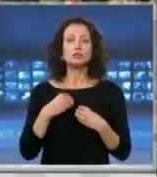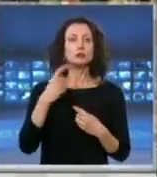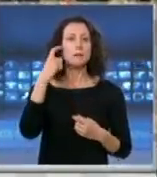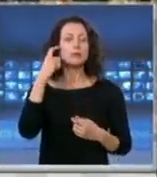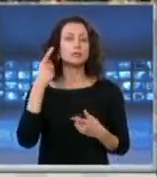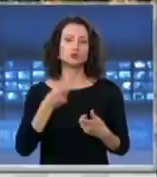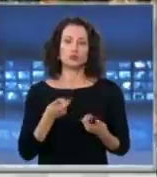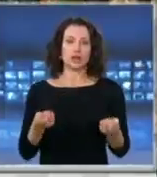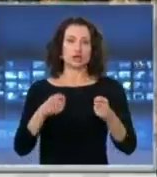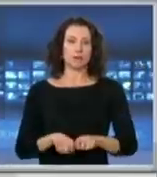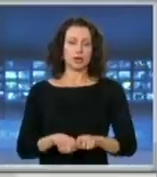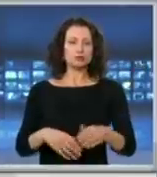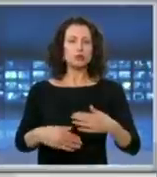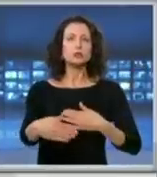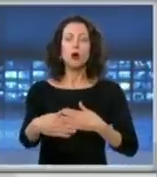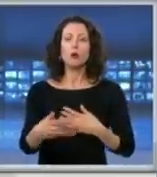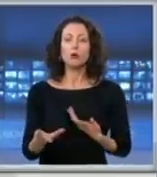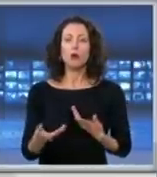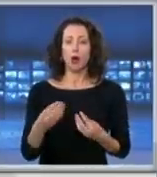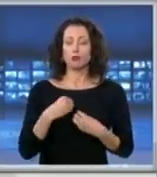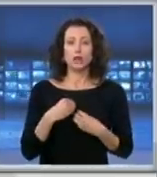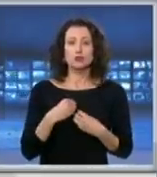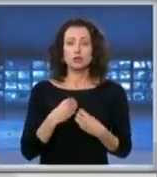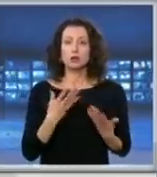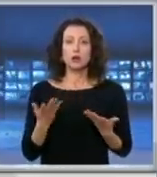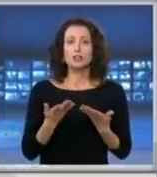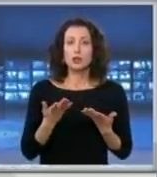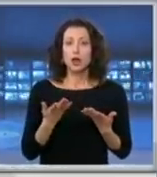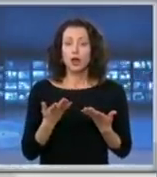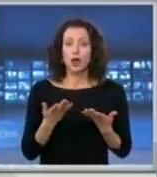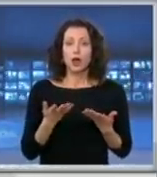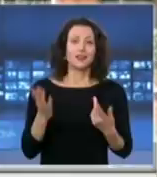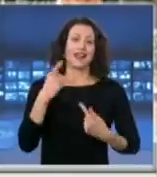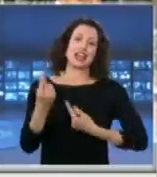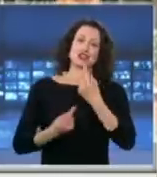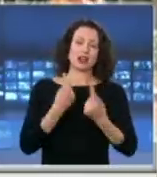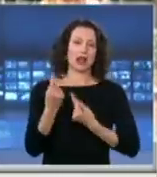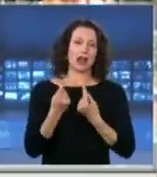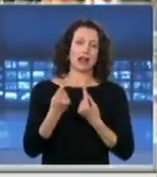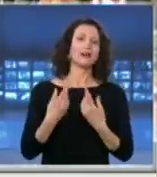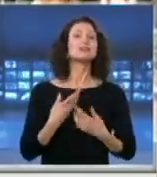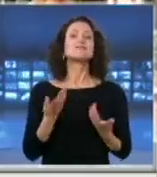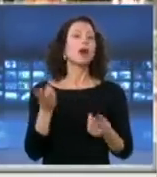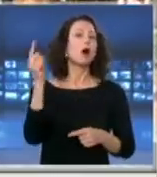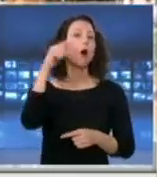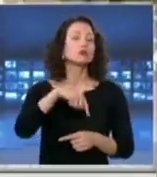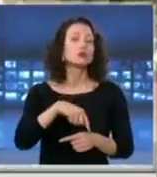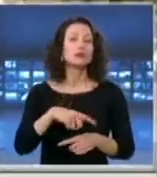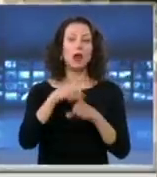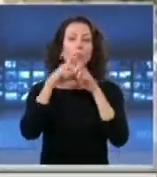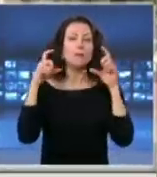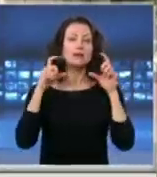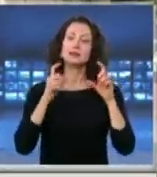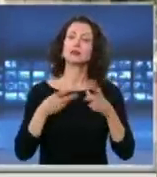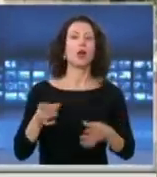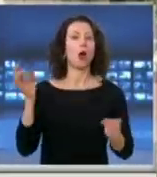свърши. Усещането ни е, че едва ли не е шега. Затова от утре маските отново стават задължителни